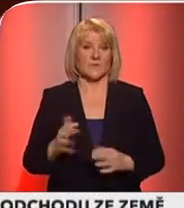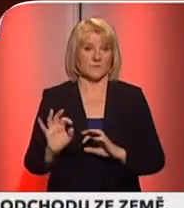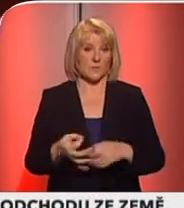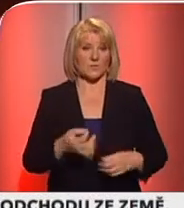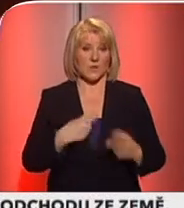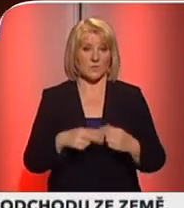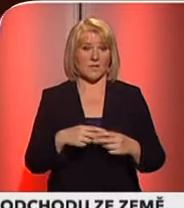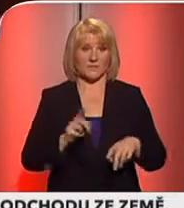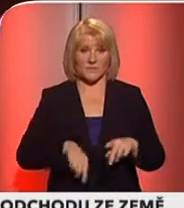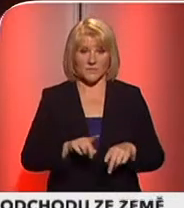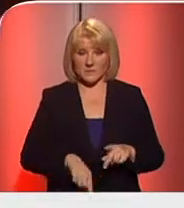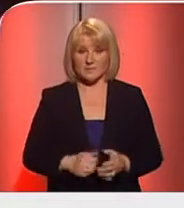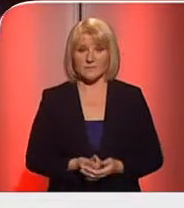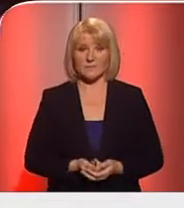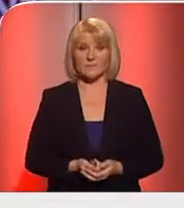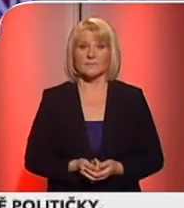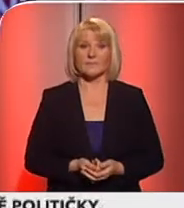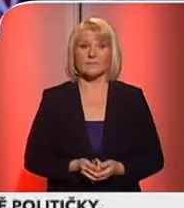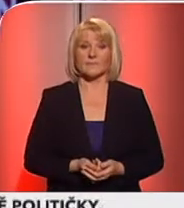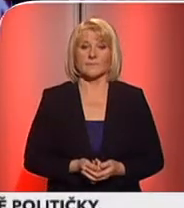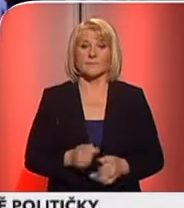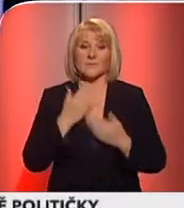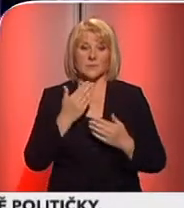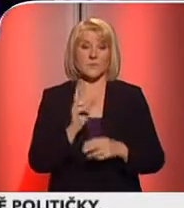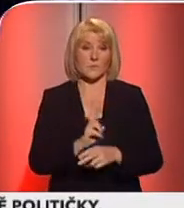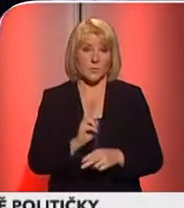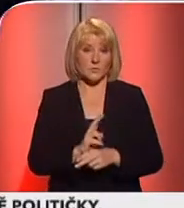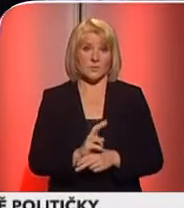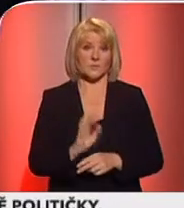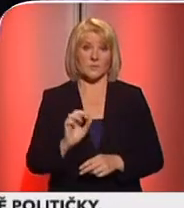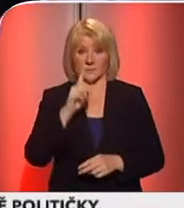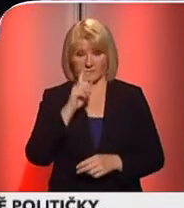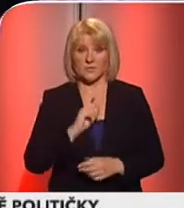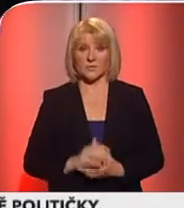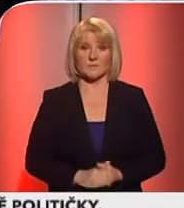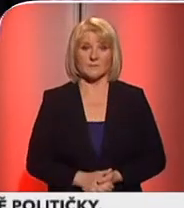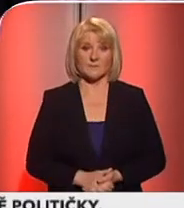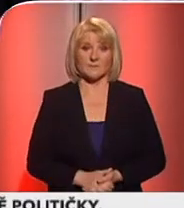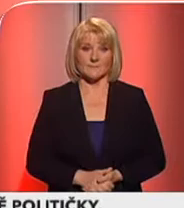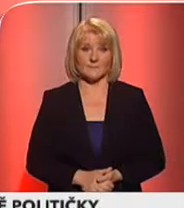dnešního interview. Hezký večer. Hezký večer. Děkuji. Děkuji za pozornost i vám krásný večer.